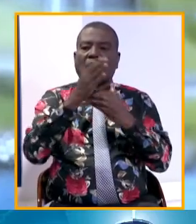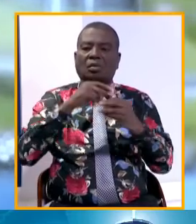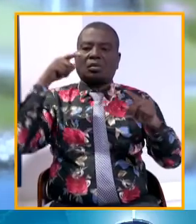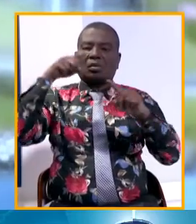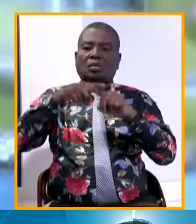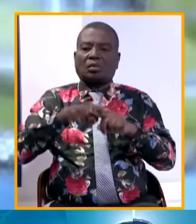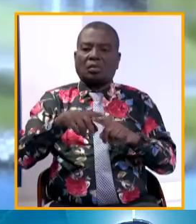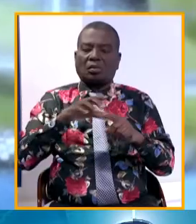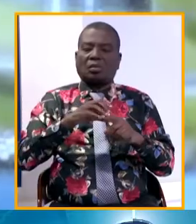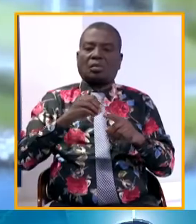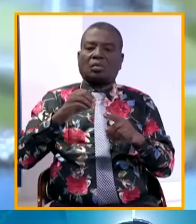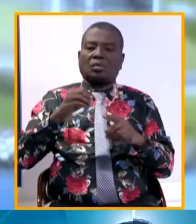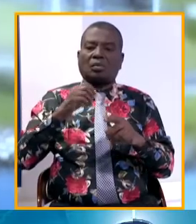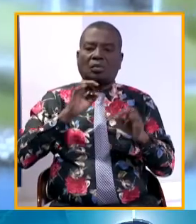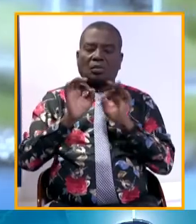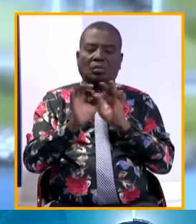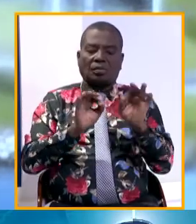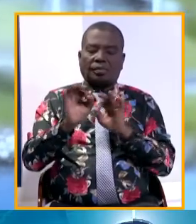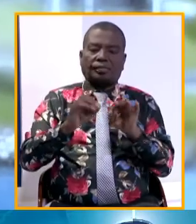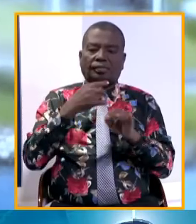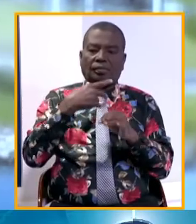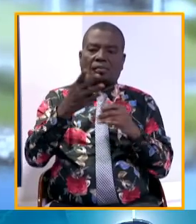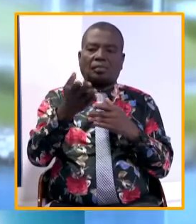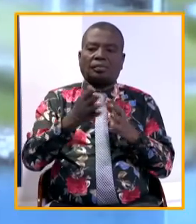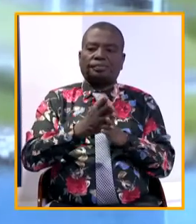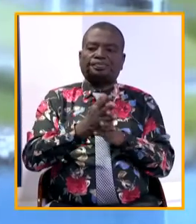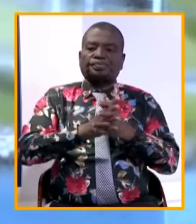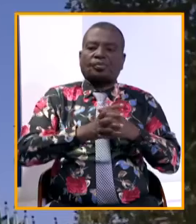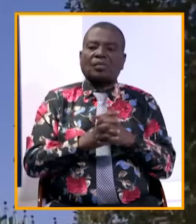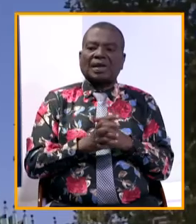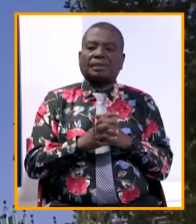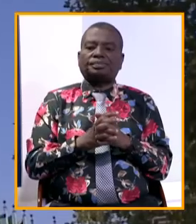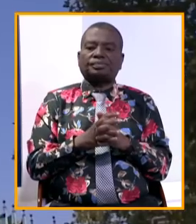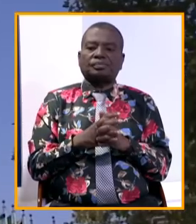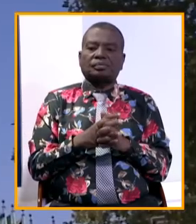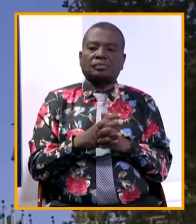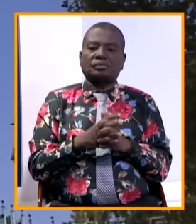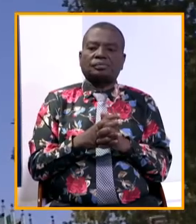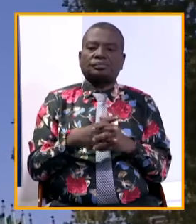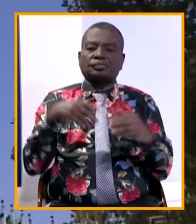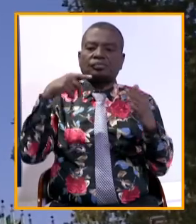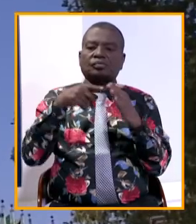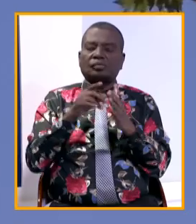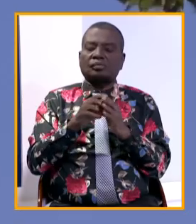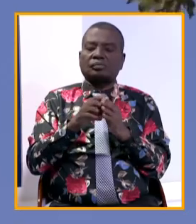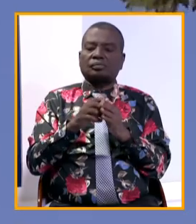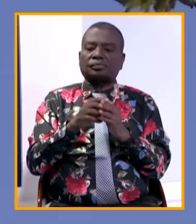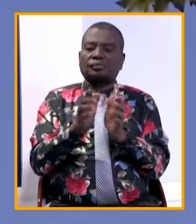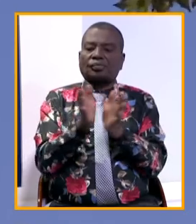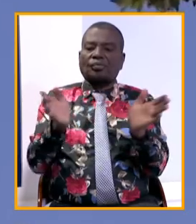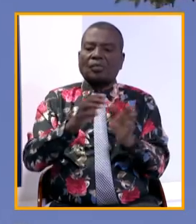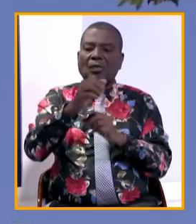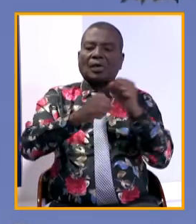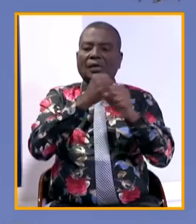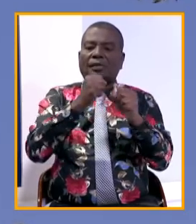défis intriqués ». Les explications détaillées de Awa Touré. Le débat général annuel des Nations unies